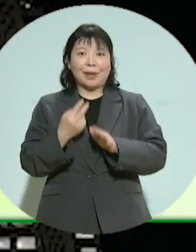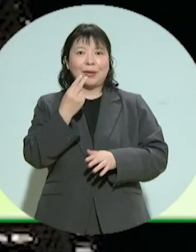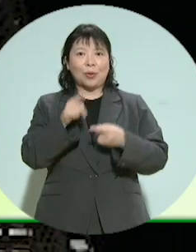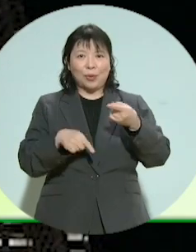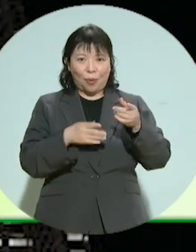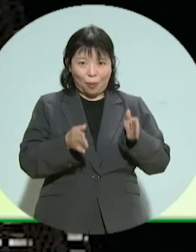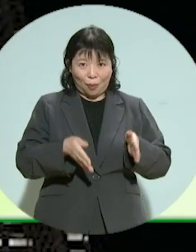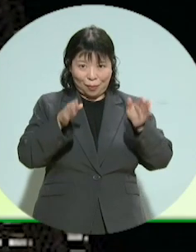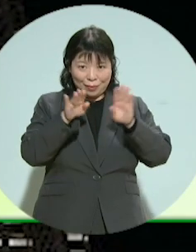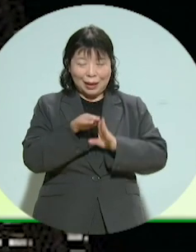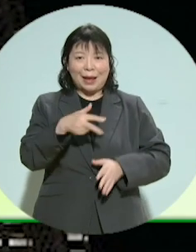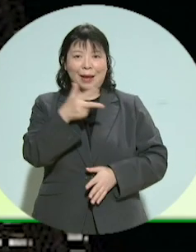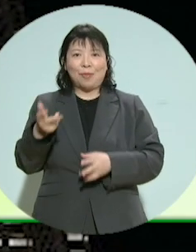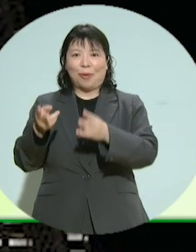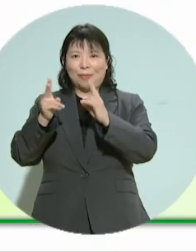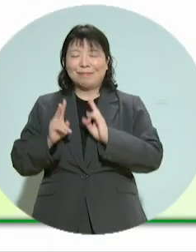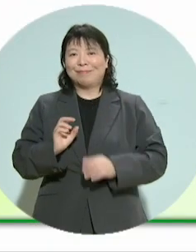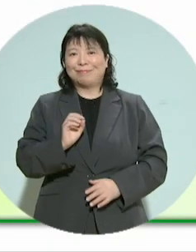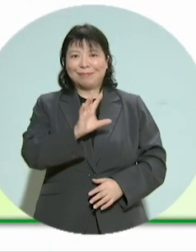がライトアップされます。